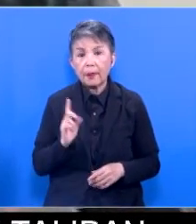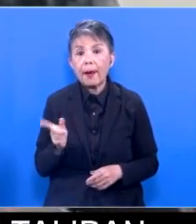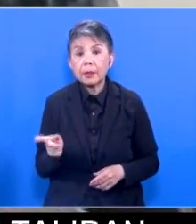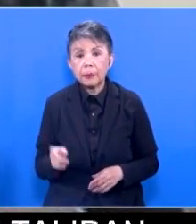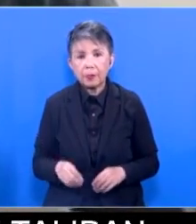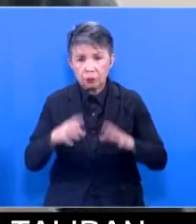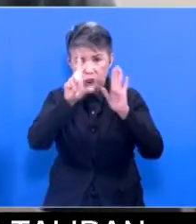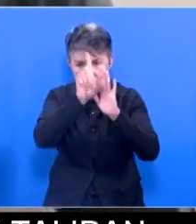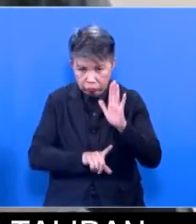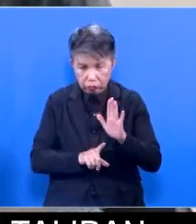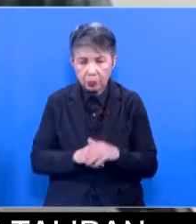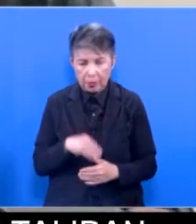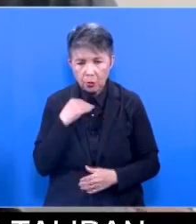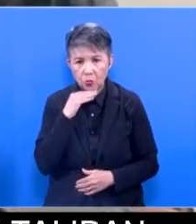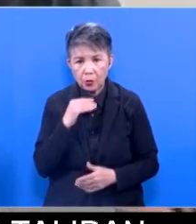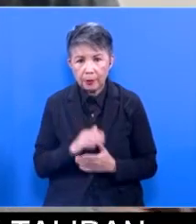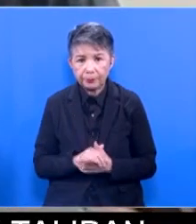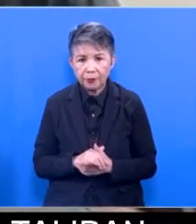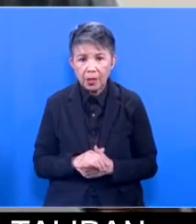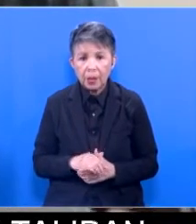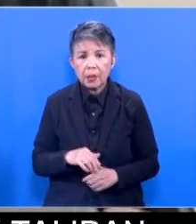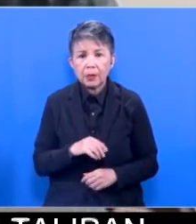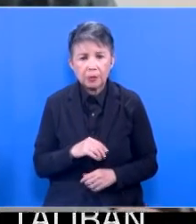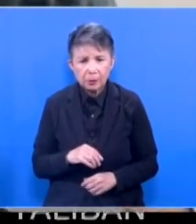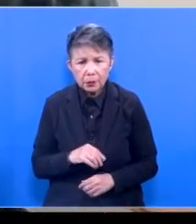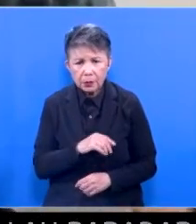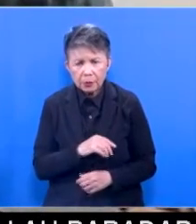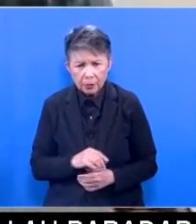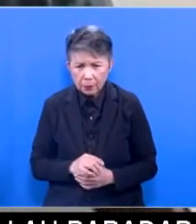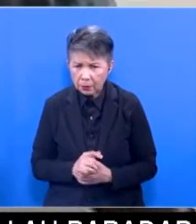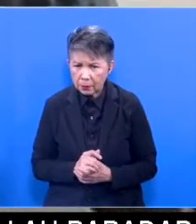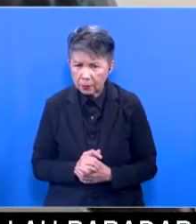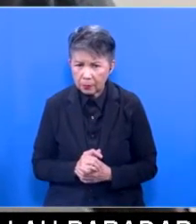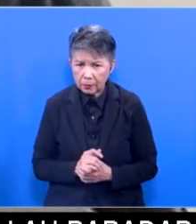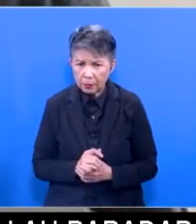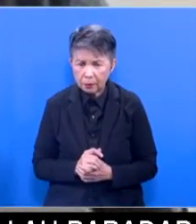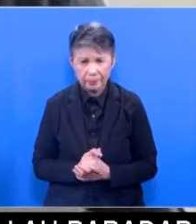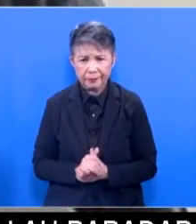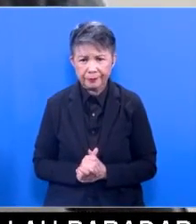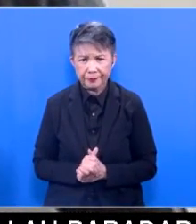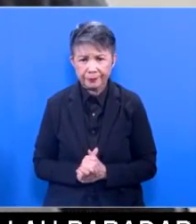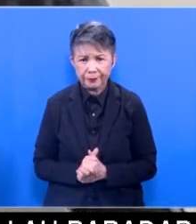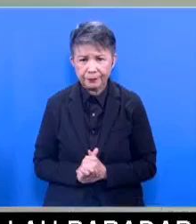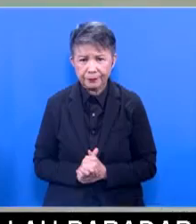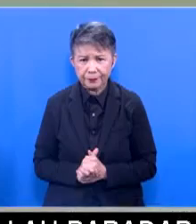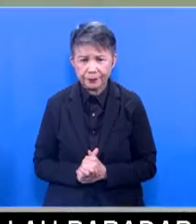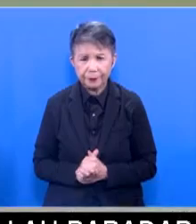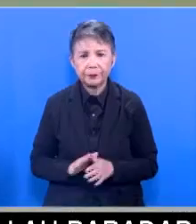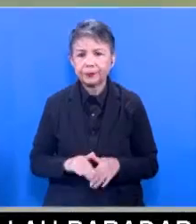ambil. Ketika kami mendapatkan laporan investigasi dan diizinkan kepada profesional, baru kami mengambil keputusan. Tapi untuk